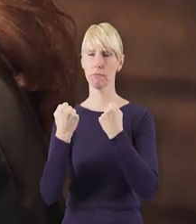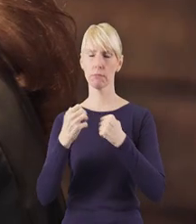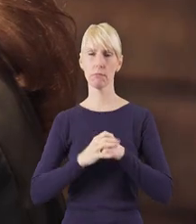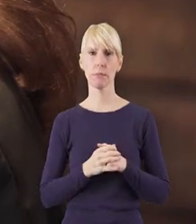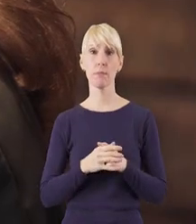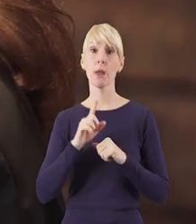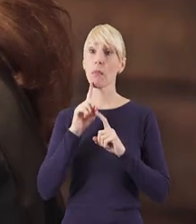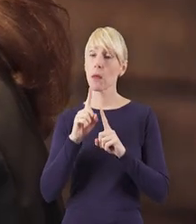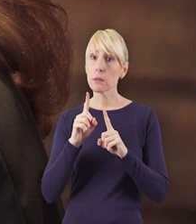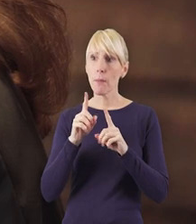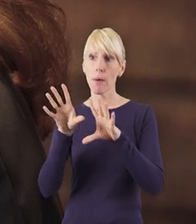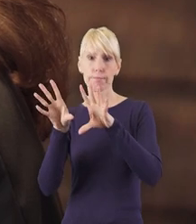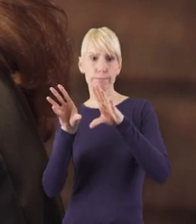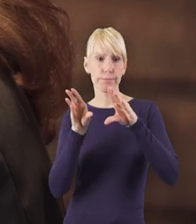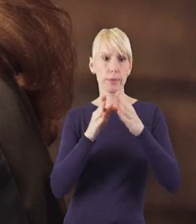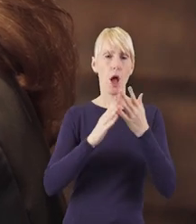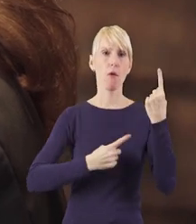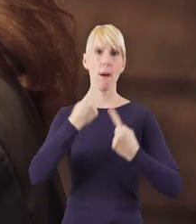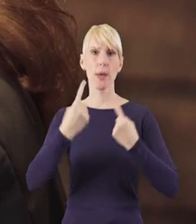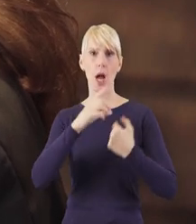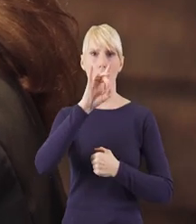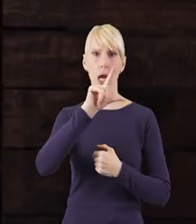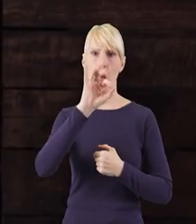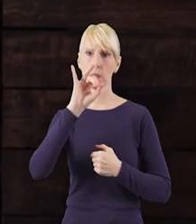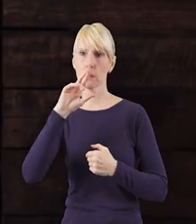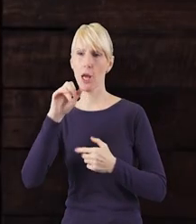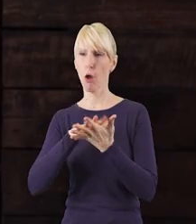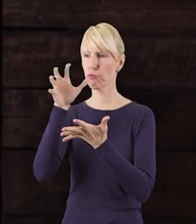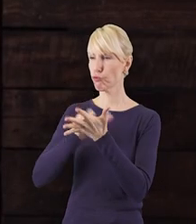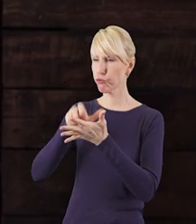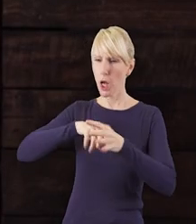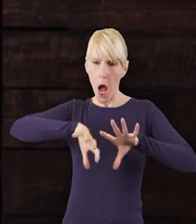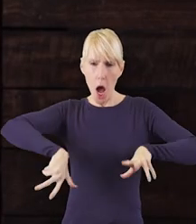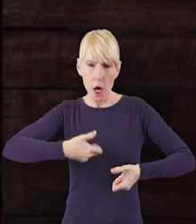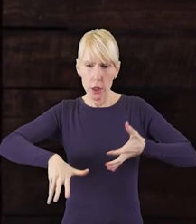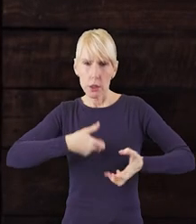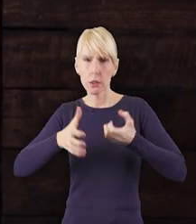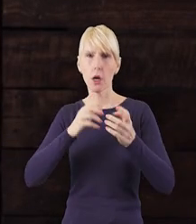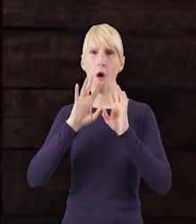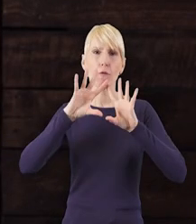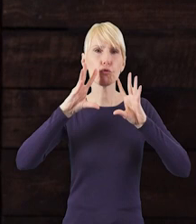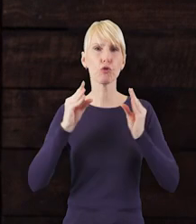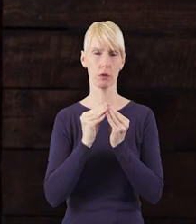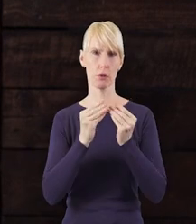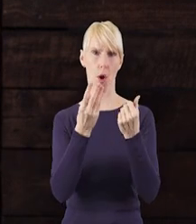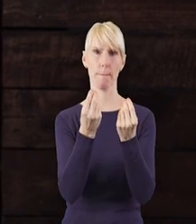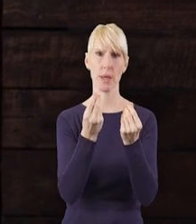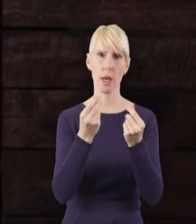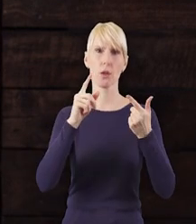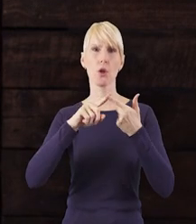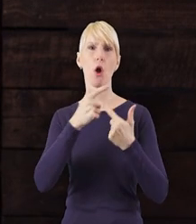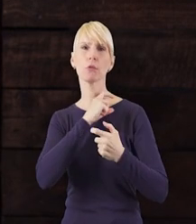Tuż po przybyciu transportu do obozu Glazera więźniowie byli grabieni ze wszystkich wartościowych przedmiotów. Konfiskowano